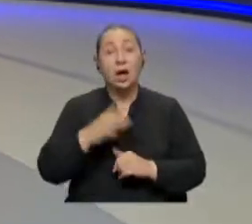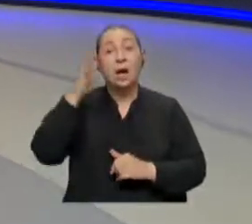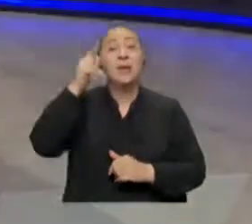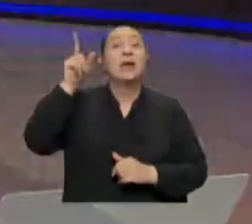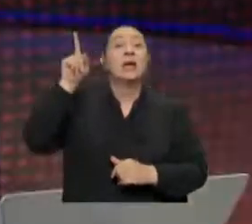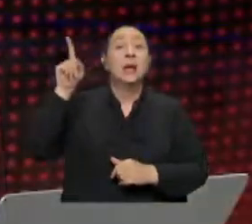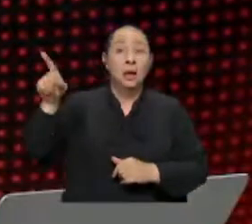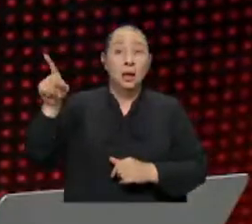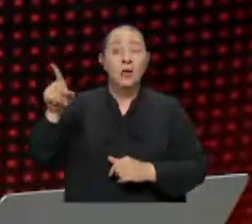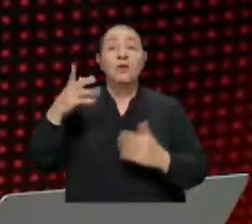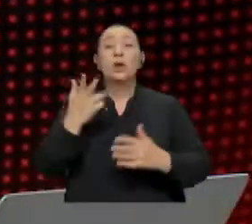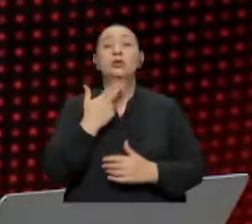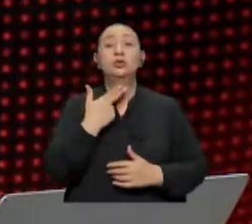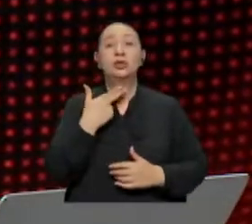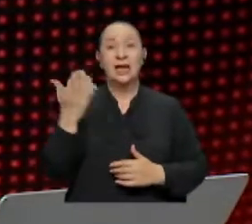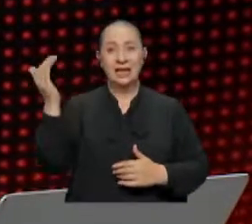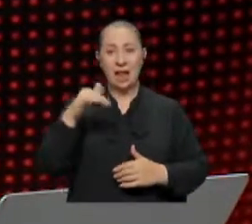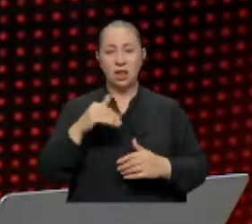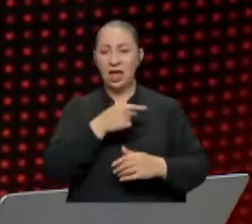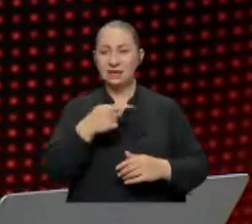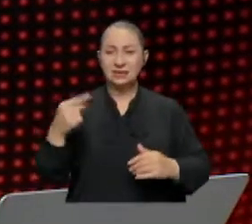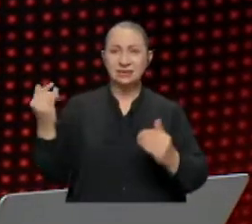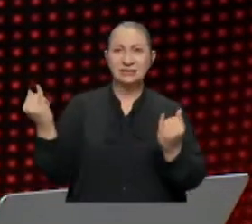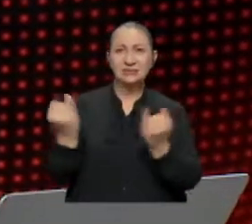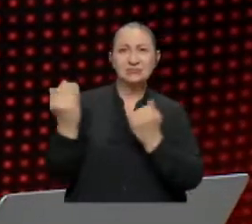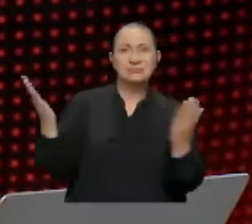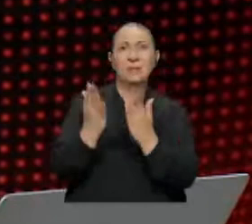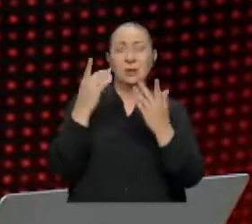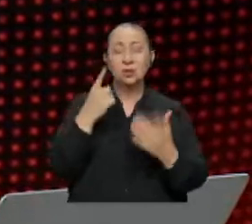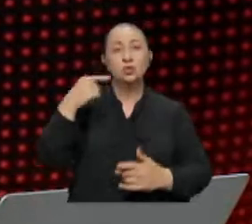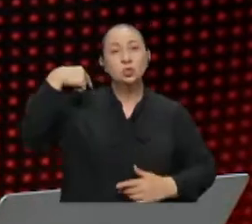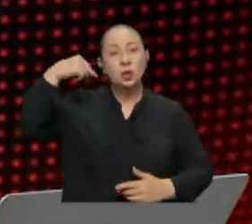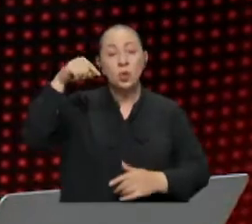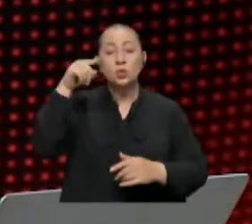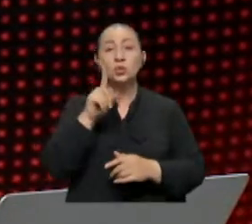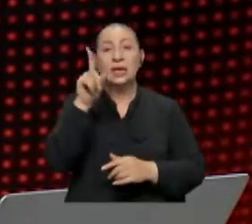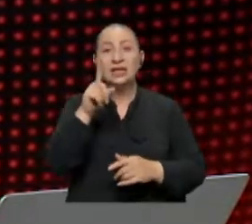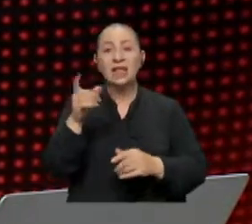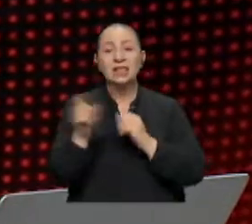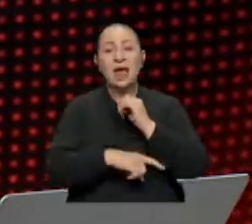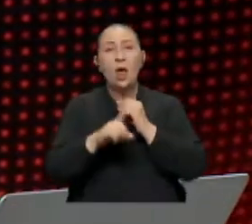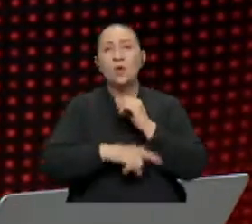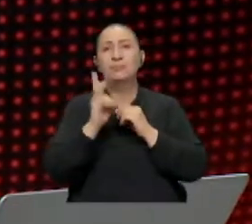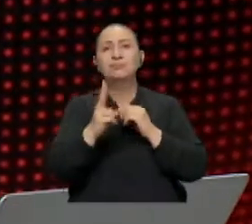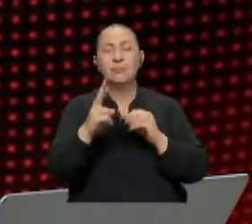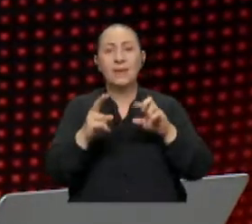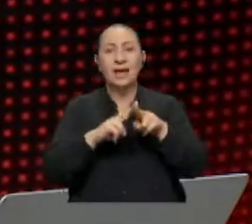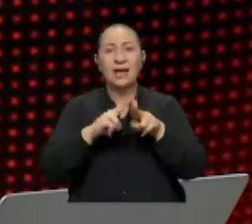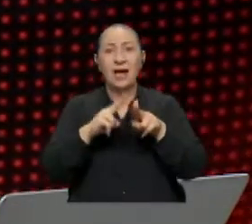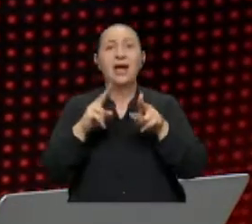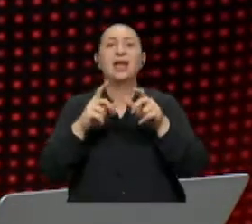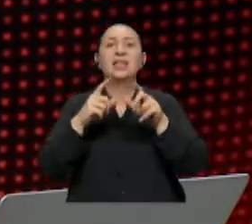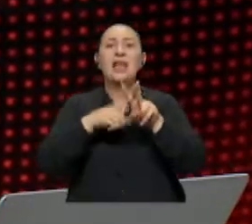Amerika Birleşik Devletleri ve Rusya'dan gelen olumsuz tepkilere rağmen Suriye'nin kuzeyinde terör örgütü PKK-YPG'ye